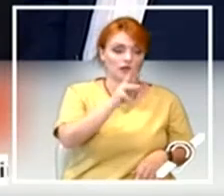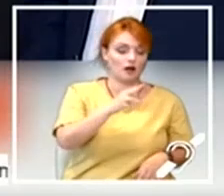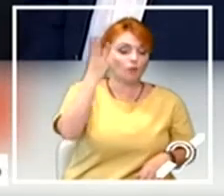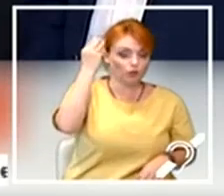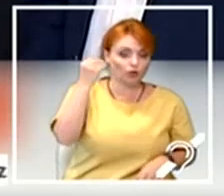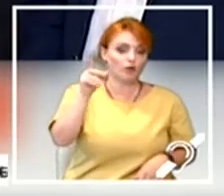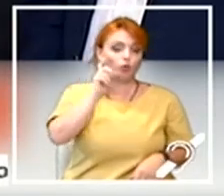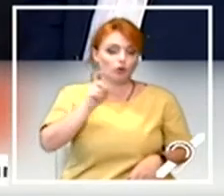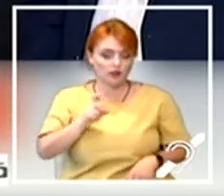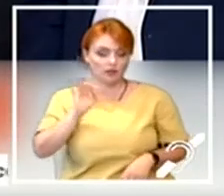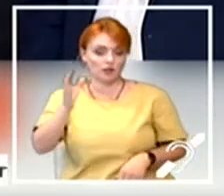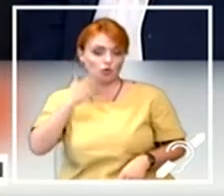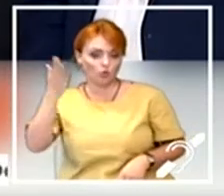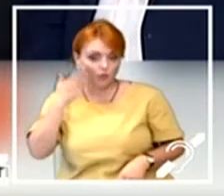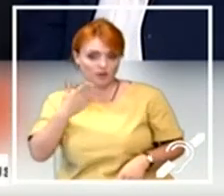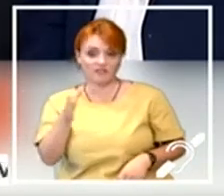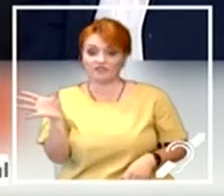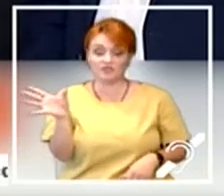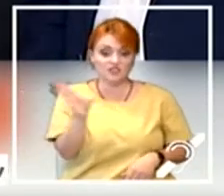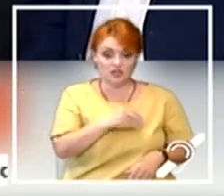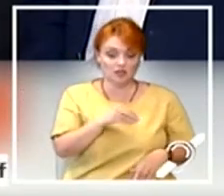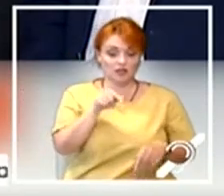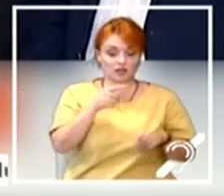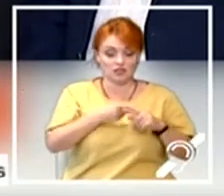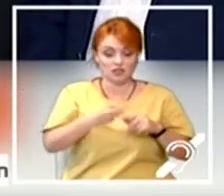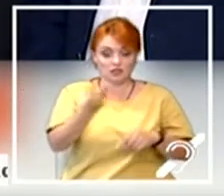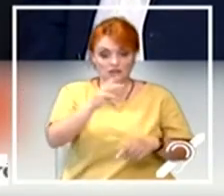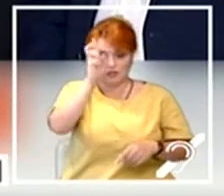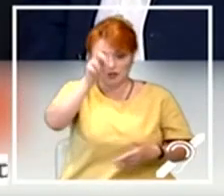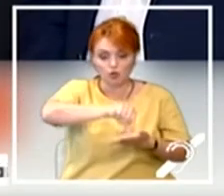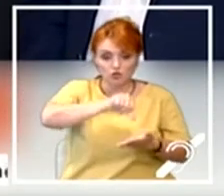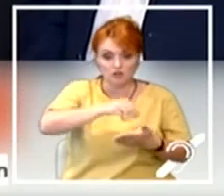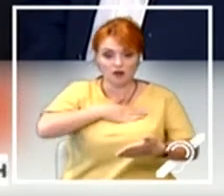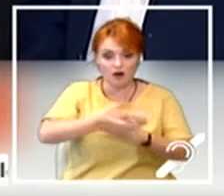acești oameni conlucrează pentru a aduce grânele ucrainiene în